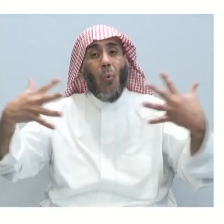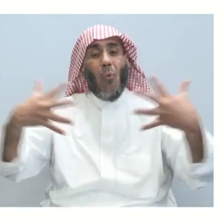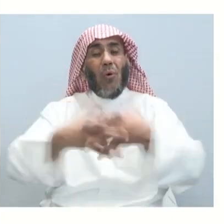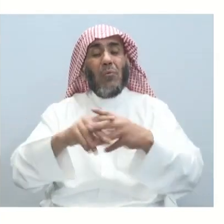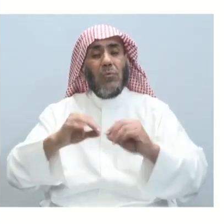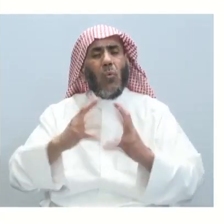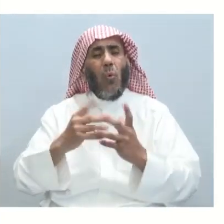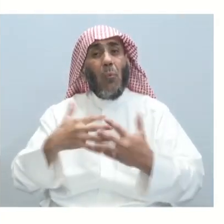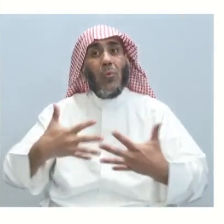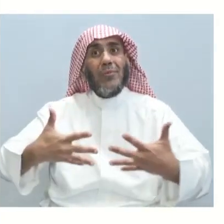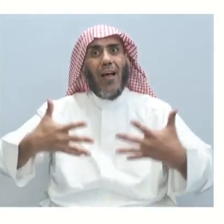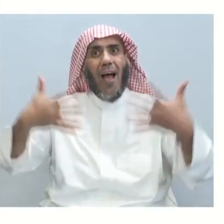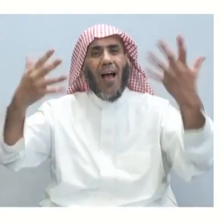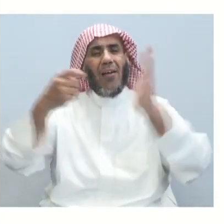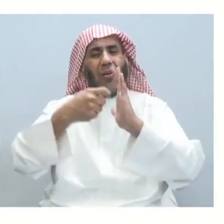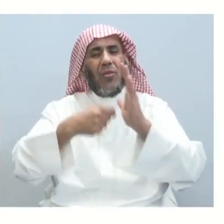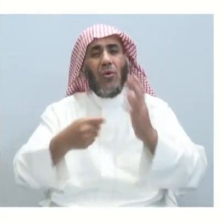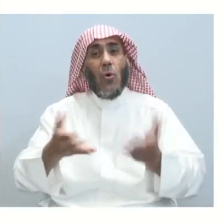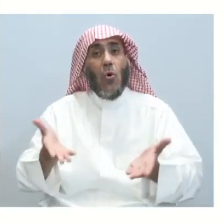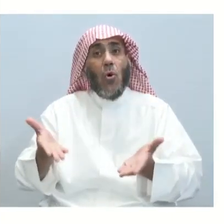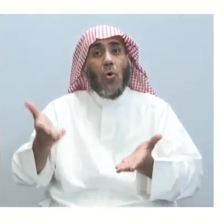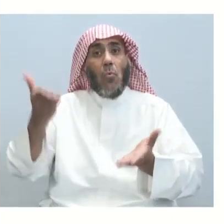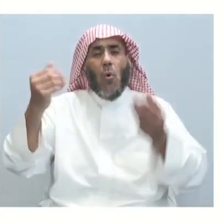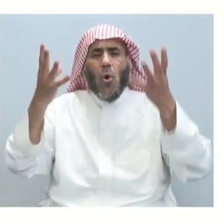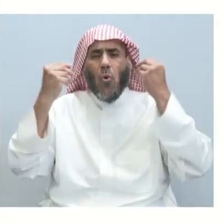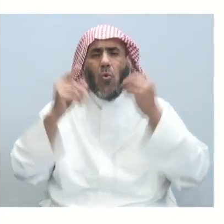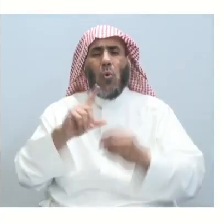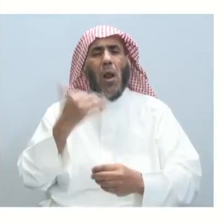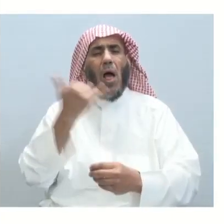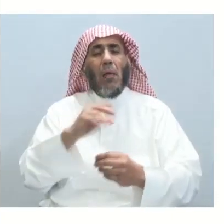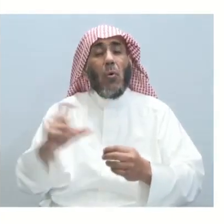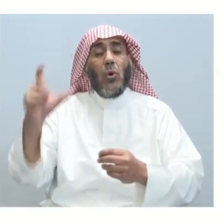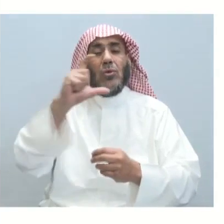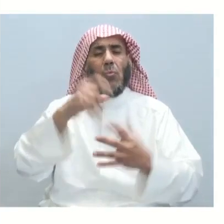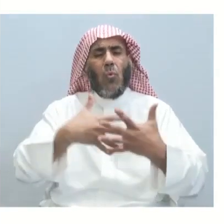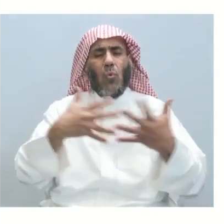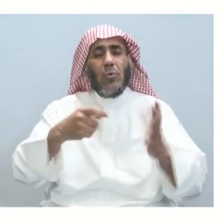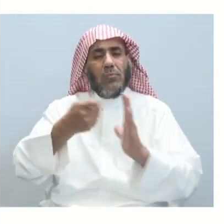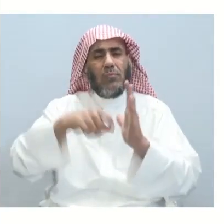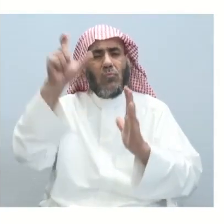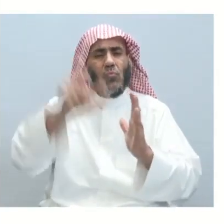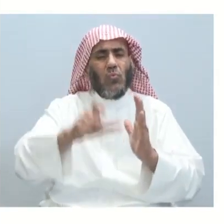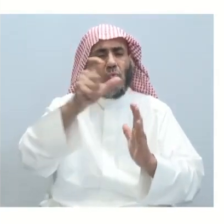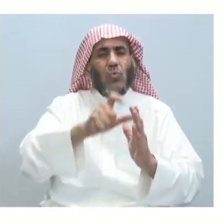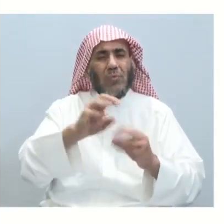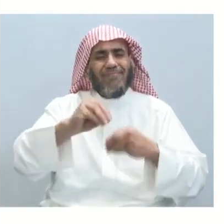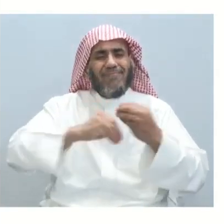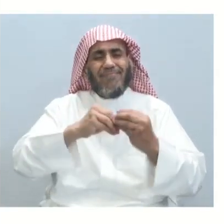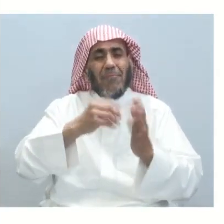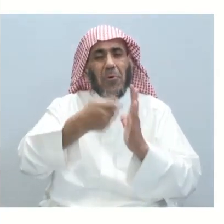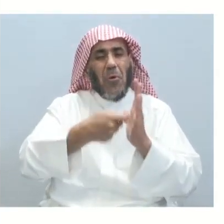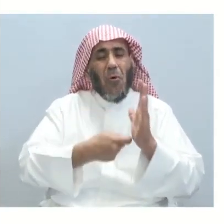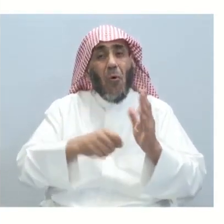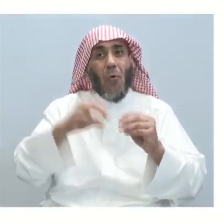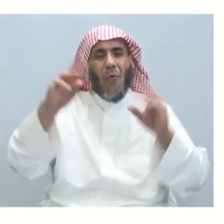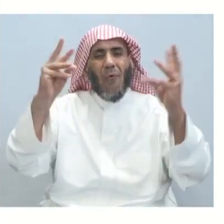ازدهار النثر باضافه الى نمو العلوم العربيه والاسلاميه وقد استطاع الكتاب ان يطوع النثره ويجعلوا منه فنا